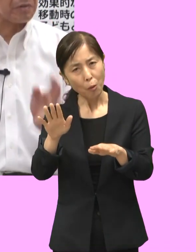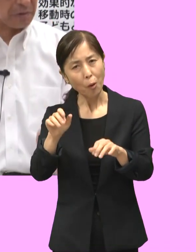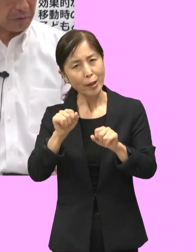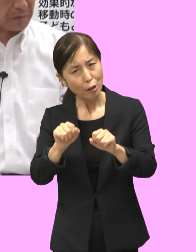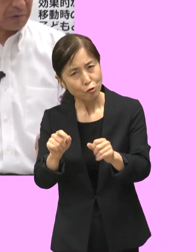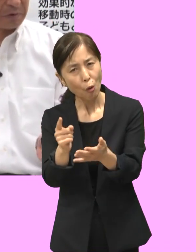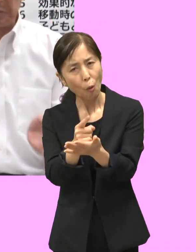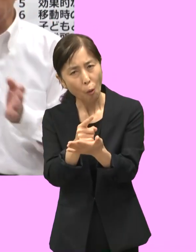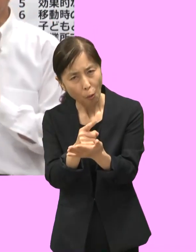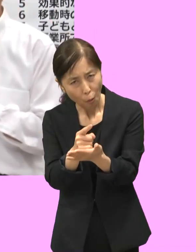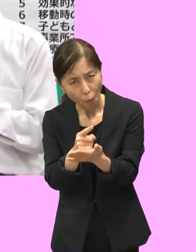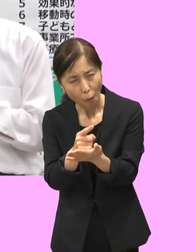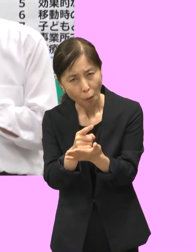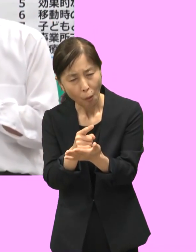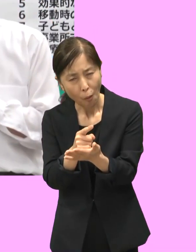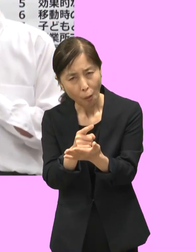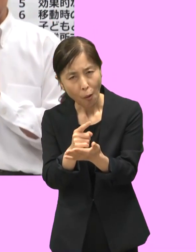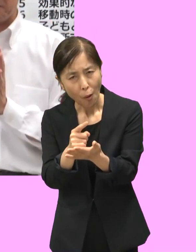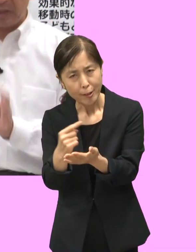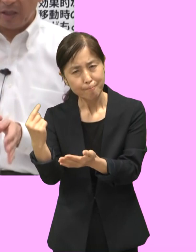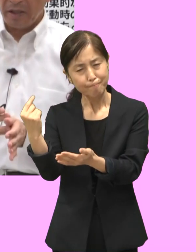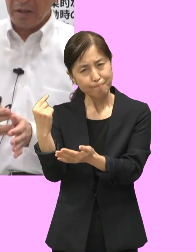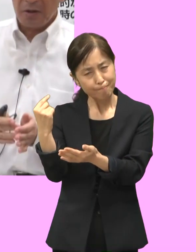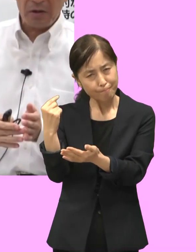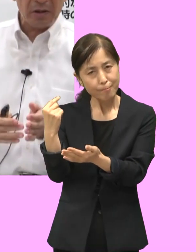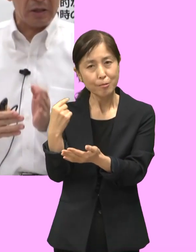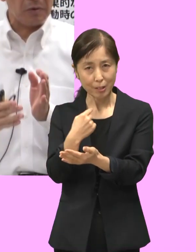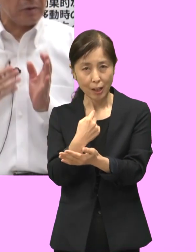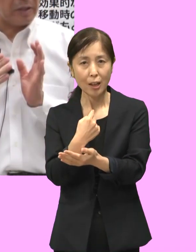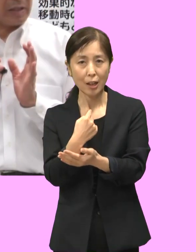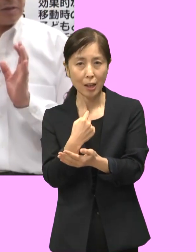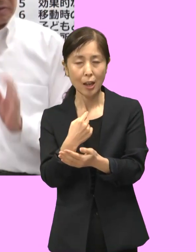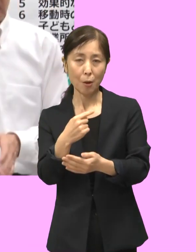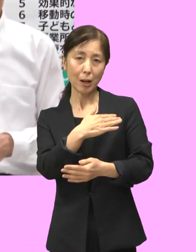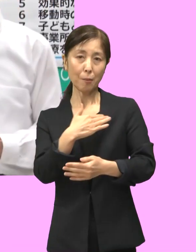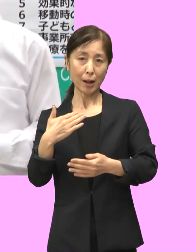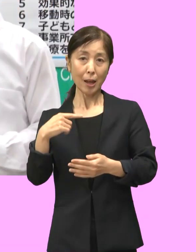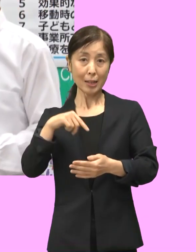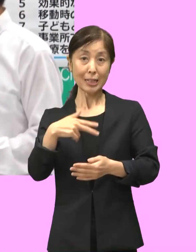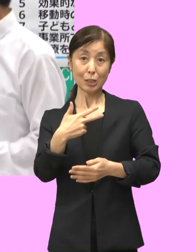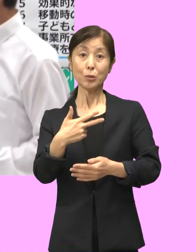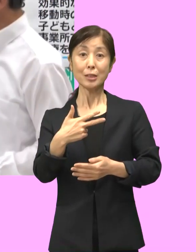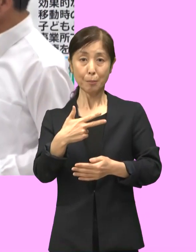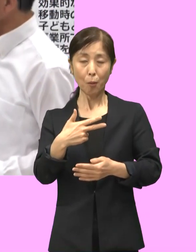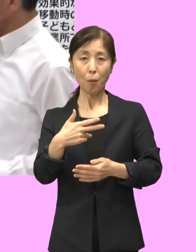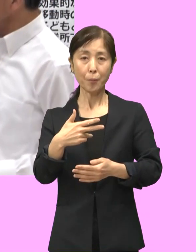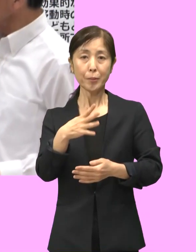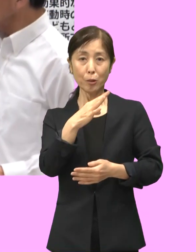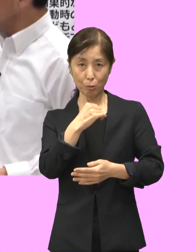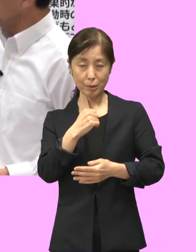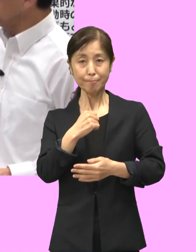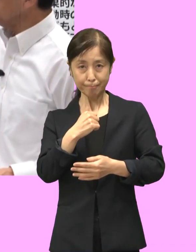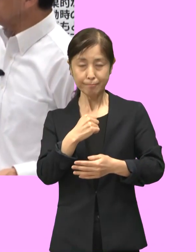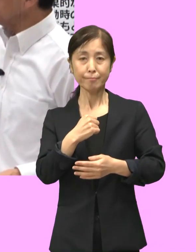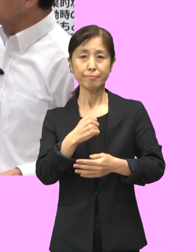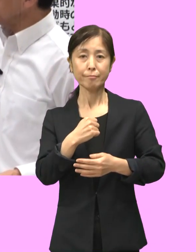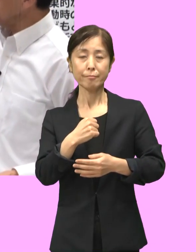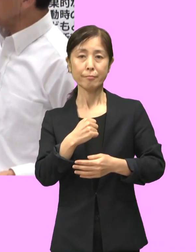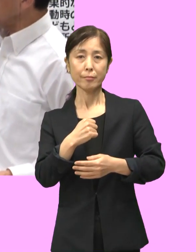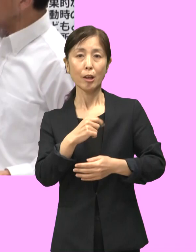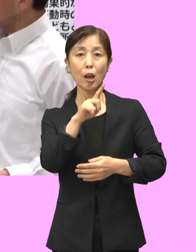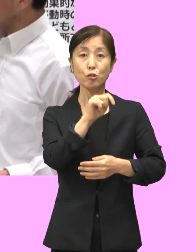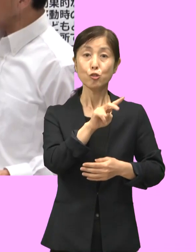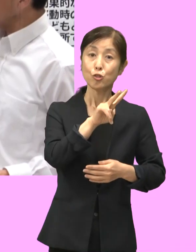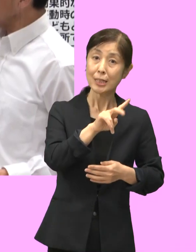向で検討中というのが我々に伝えられておりますので、我々市としてはこの